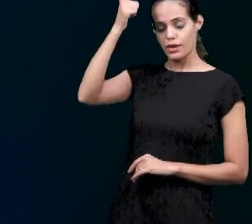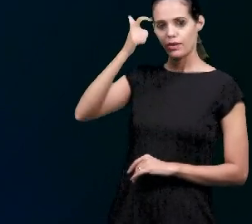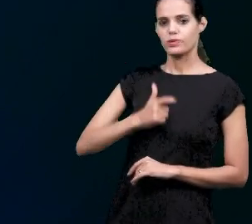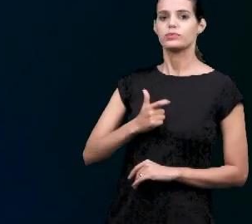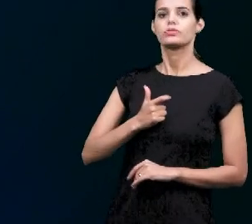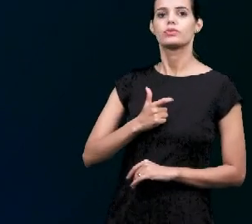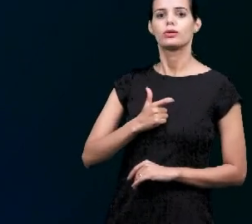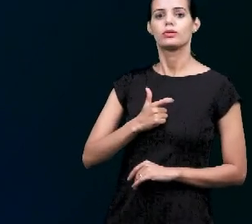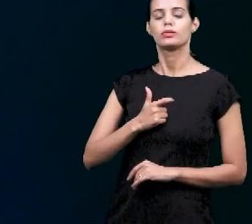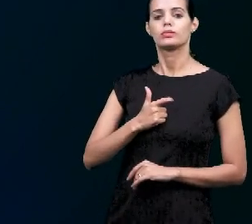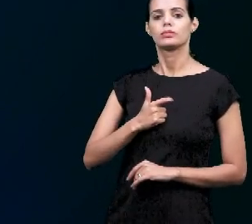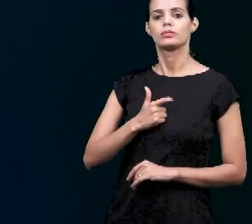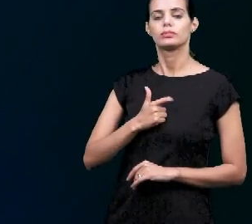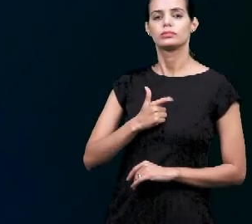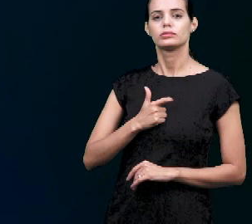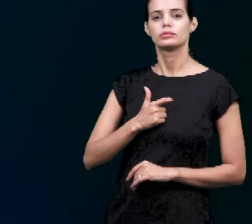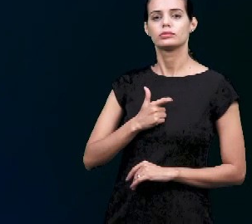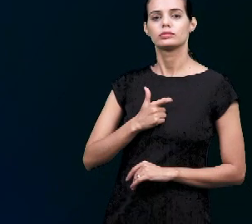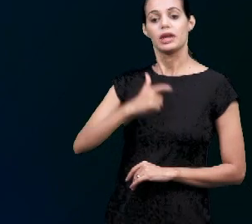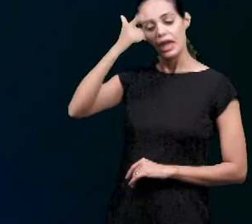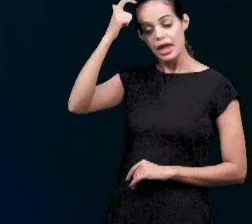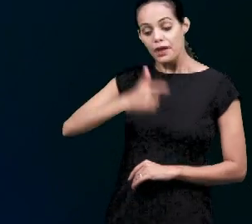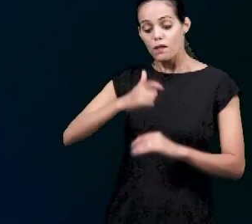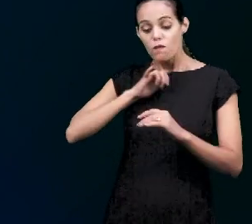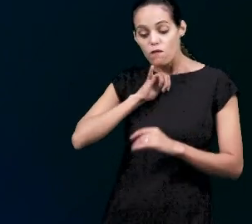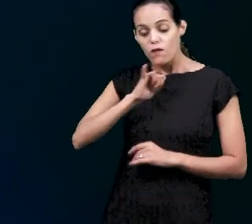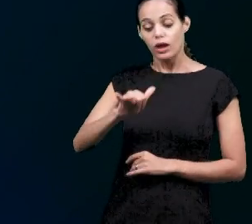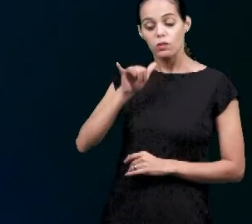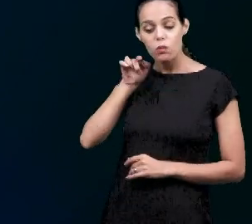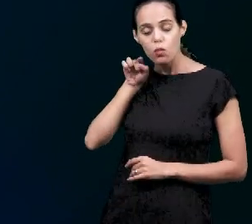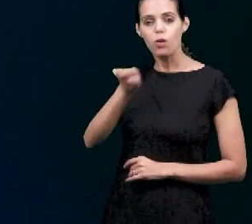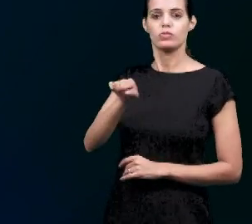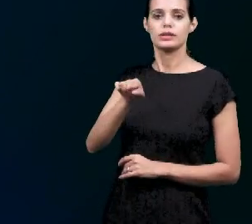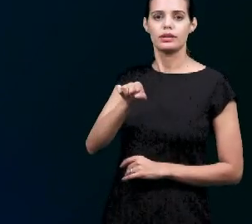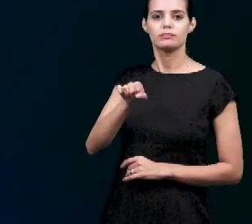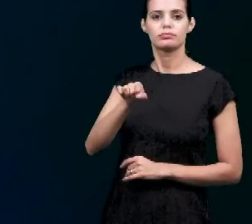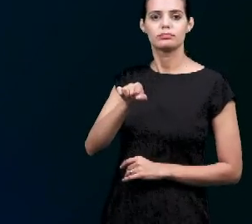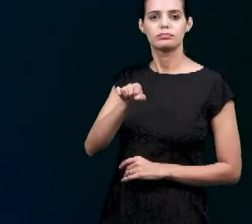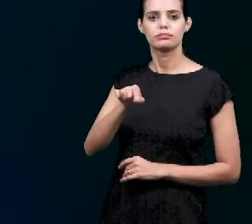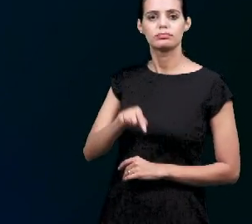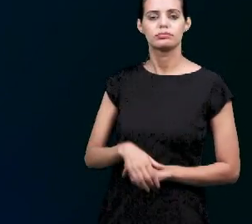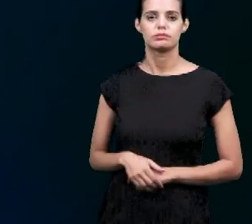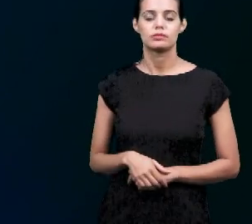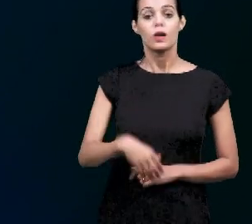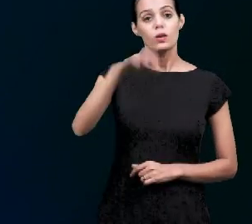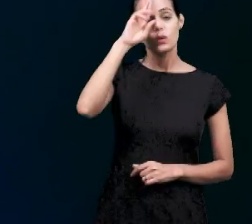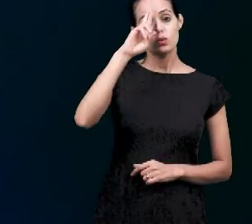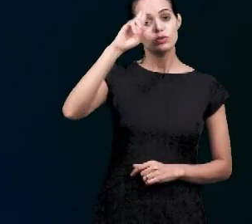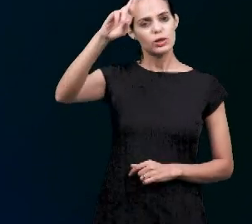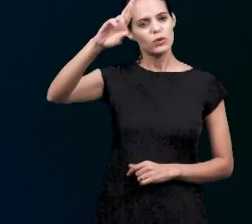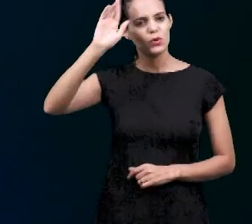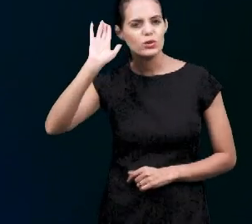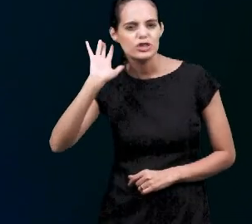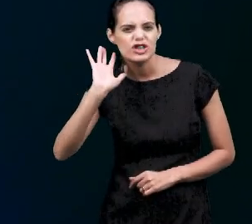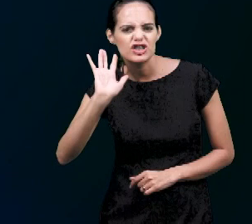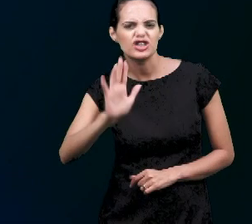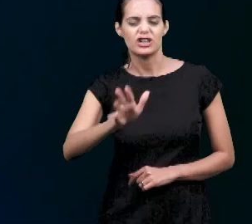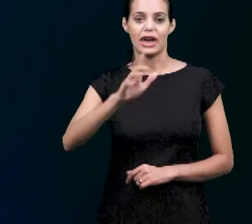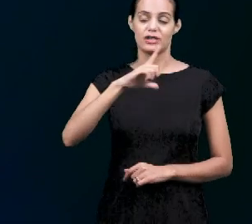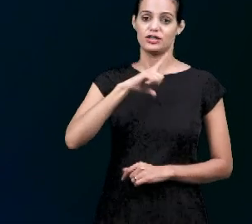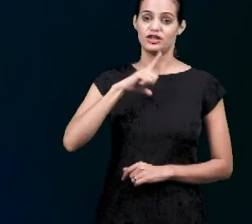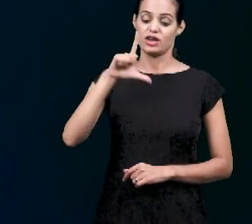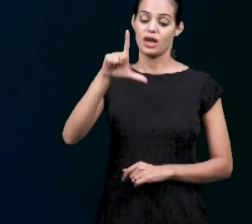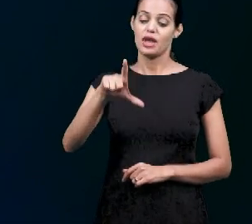La paix du Seigneur Jésus, mes frères, notre contribution par rapport à la question numéro 4 qui est dirigée à tous. Elle